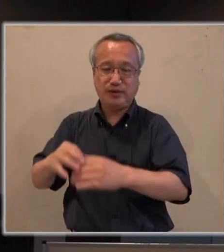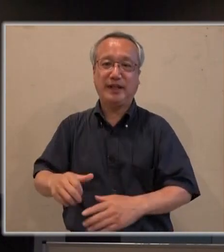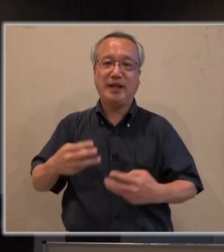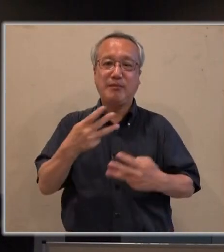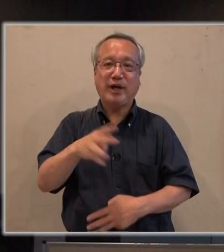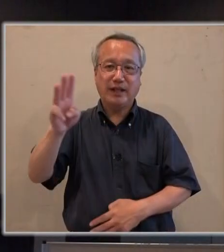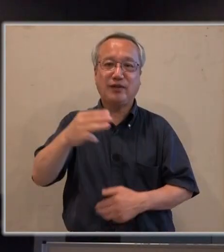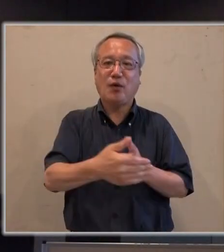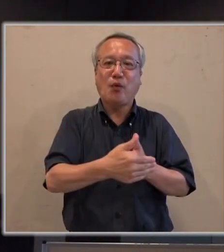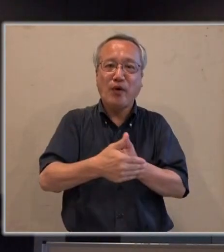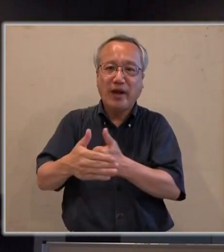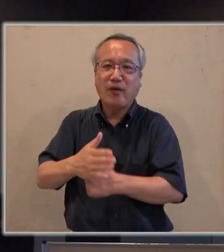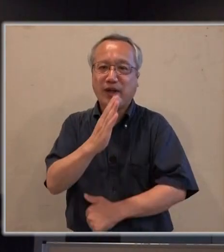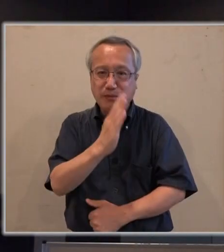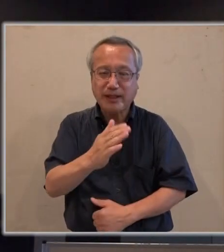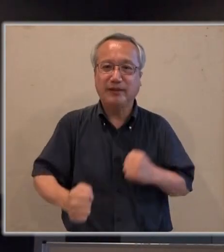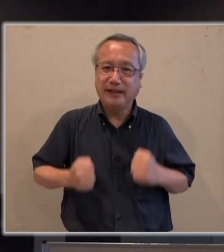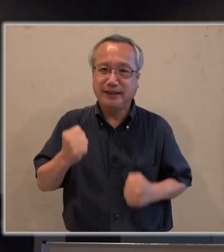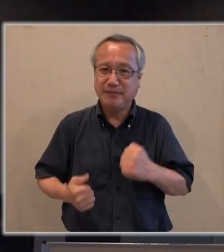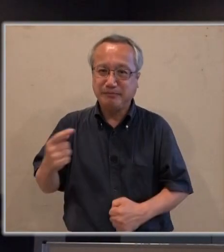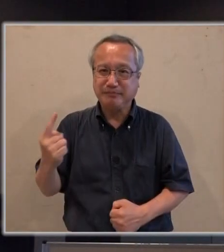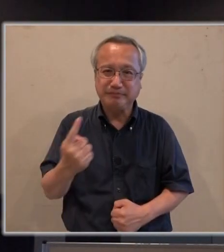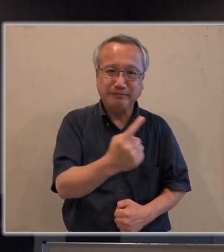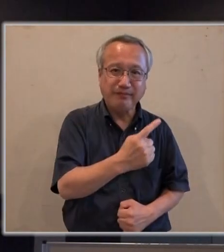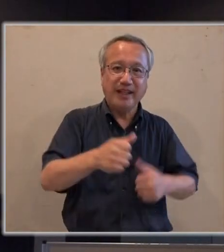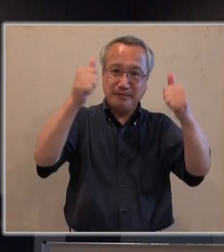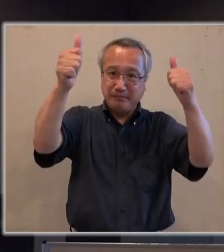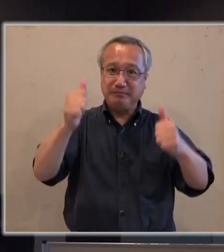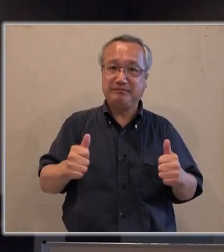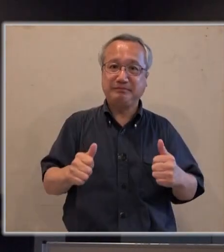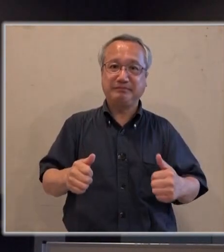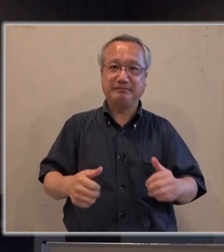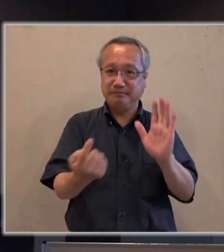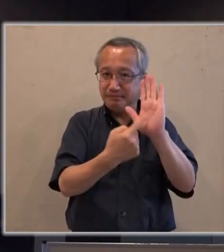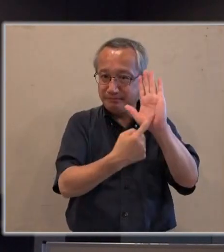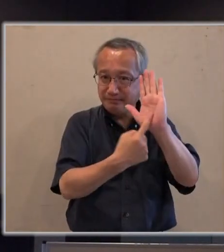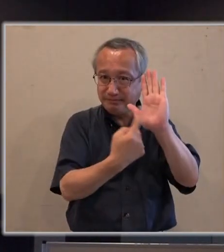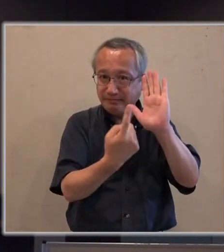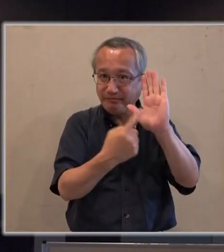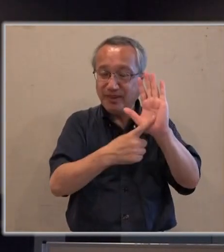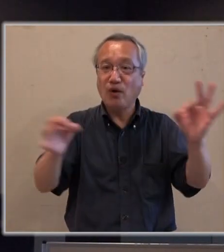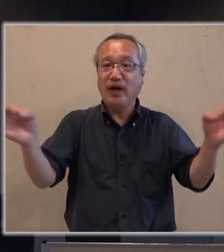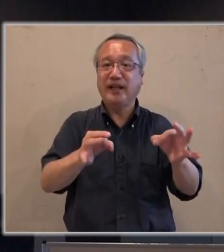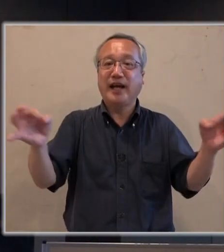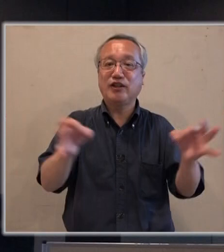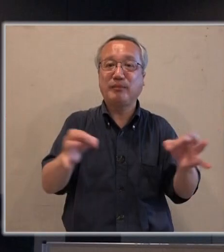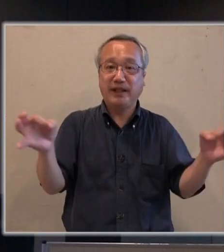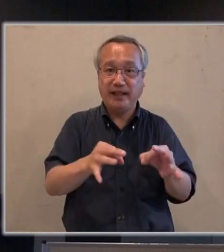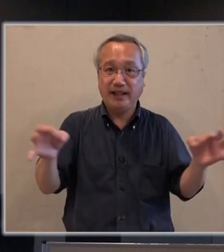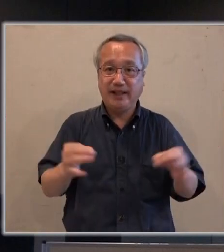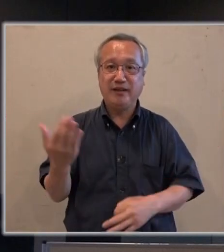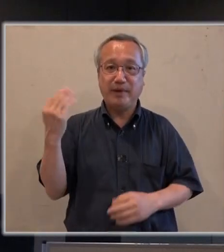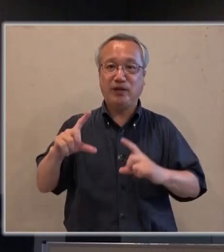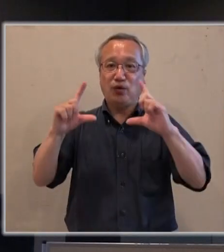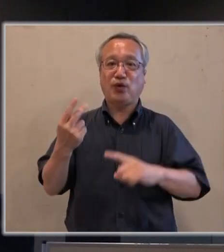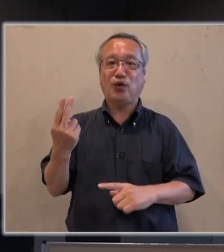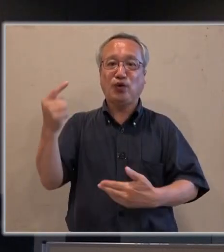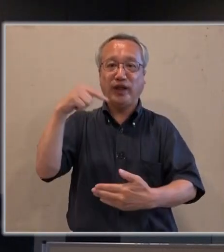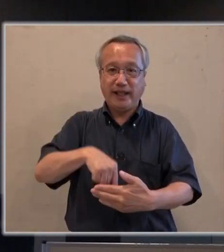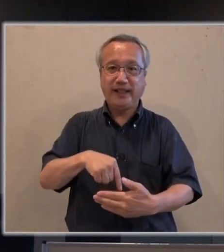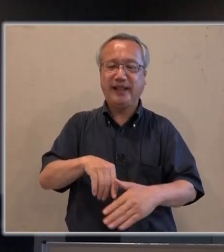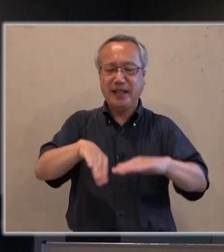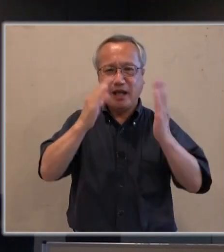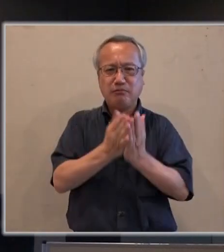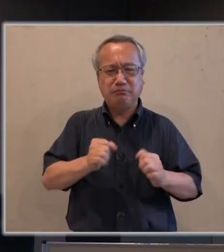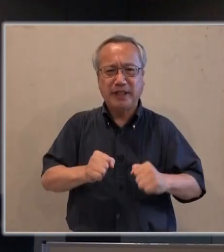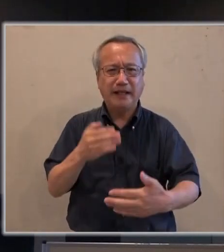言って、走り回ってですね、クラウドファンディングでお金を集めて、学生、当時コロナで何もできなくなっちゃった学生が日本中にいたので